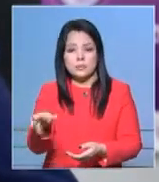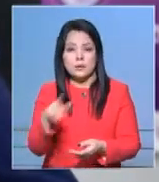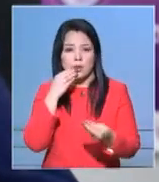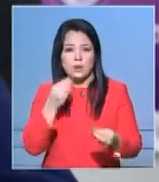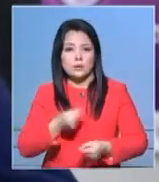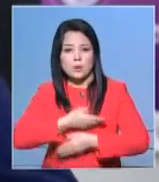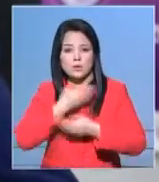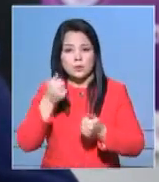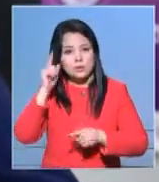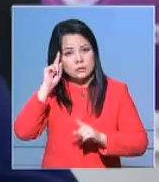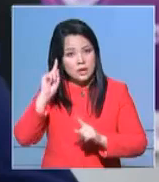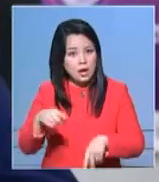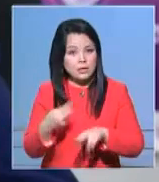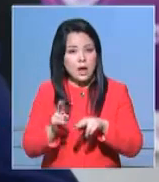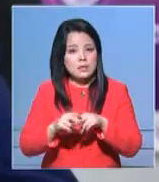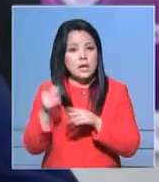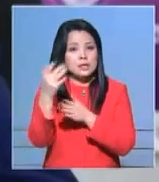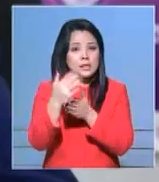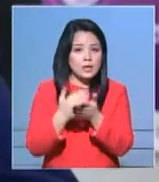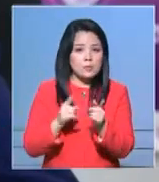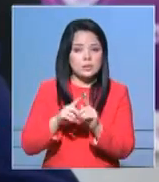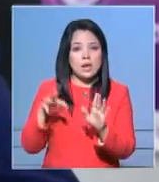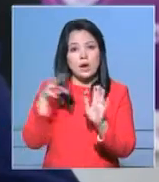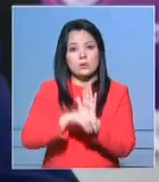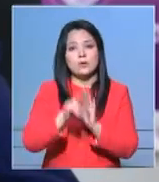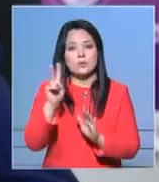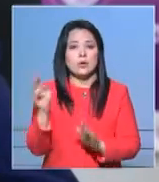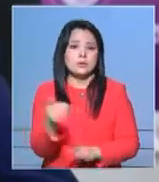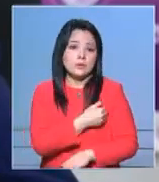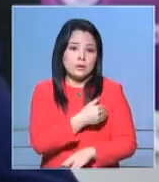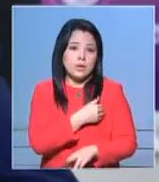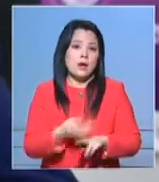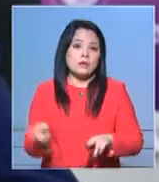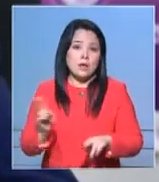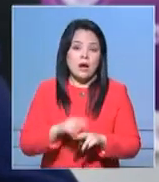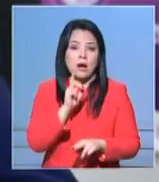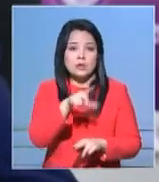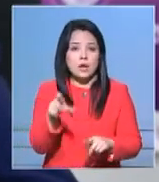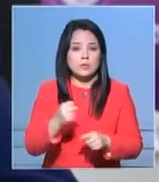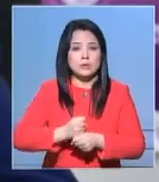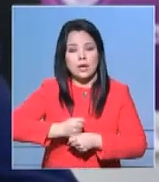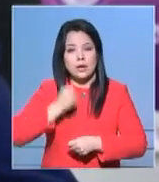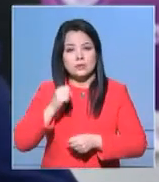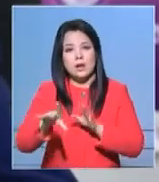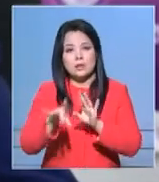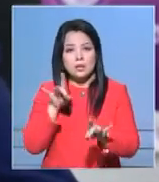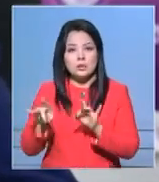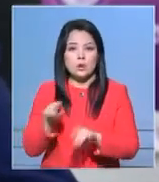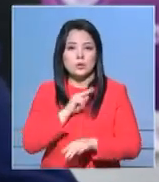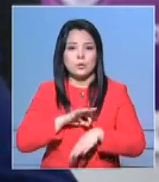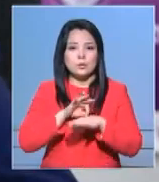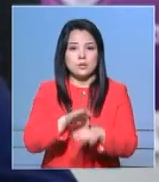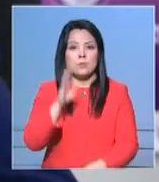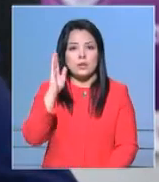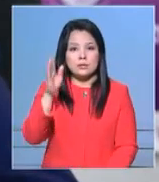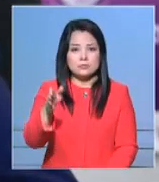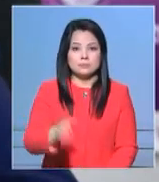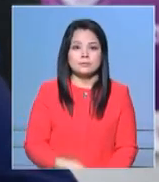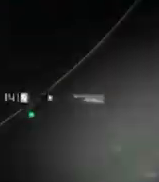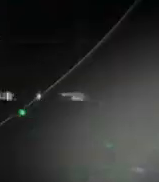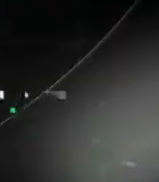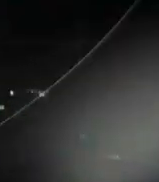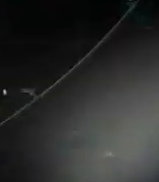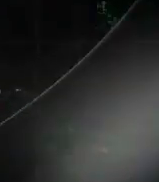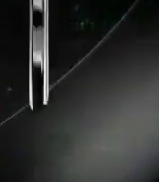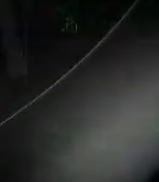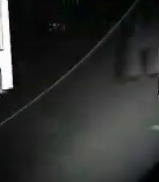табылатынын да білемін. Себебі бұл тізімге бәрі дерлік енгісі келеді. Бірақ оған кіретін адамдар қатаң түрде іріктеуден өтеді.